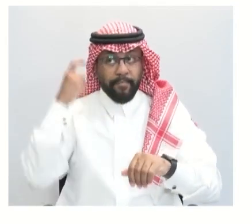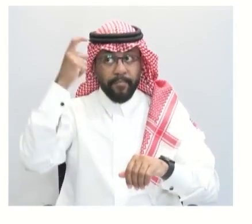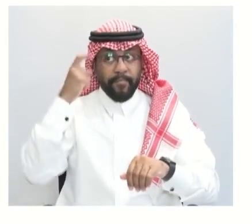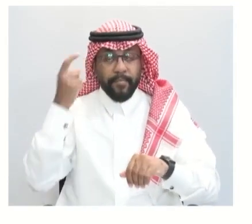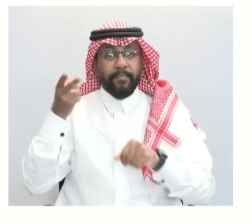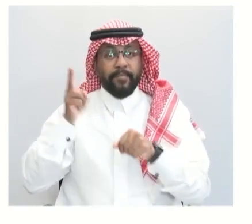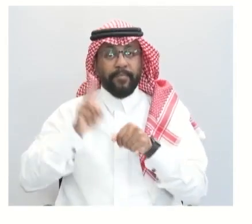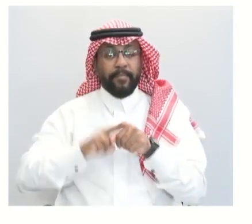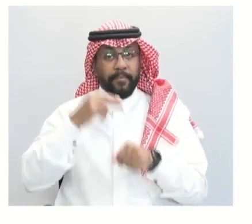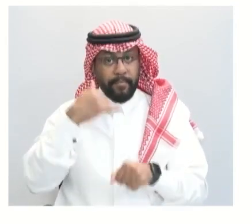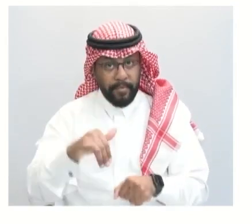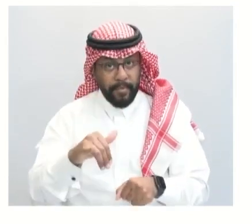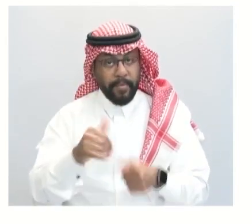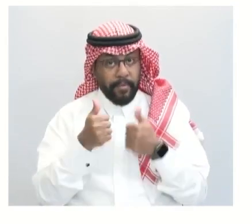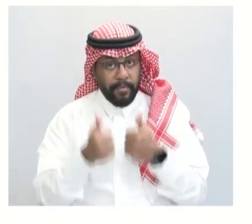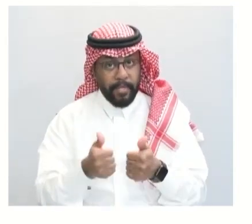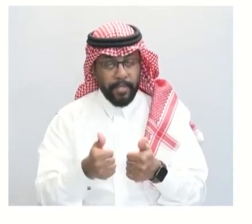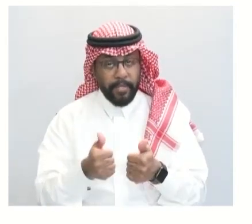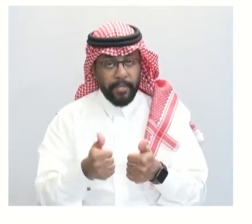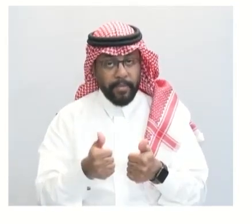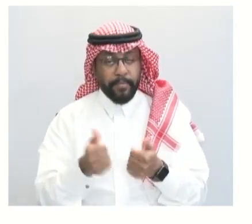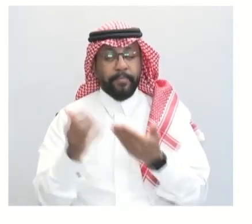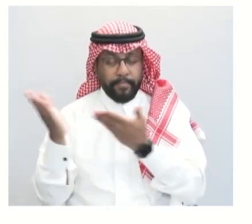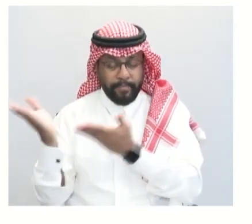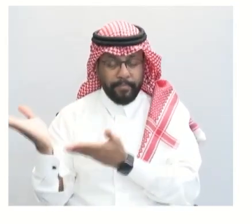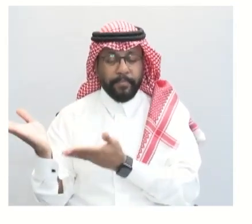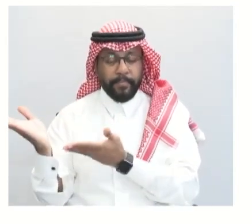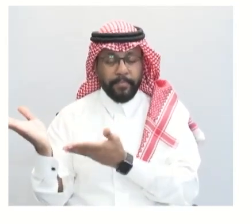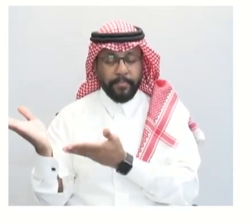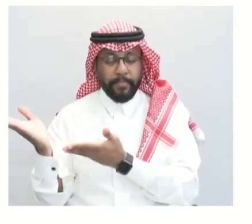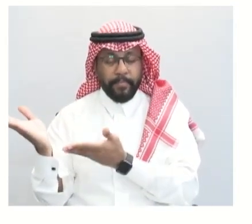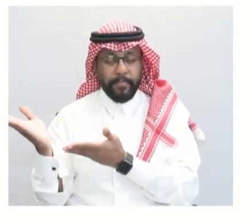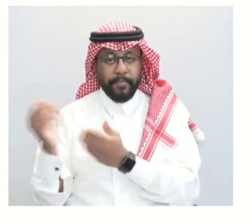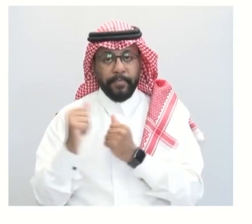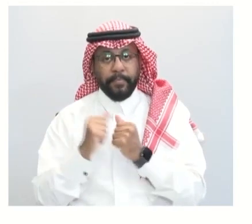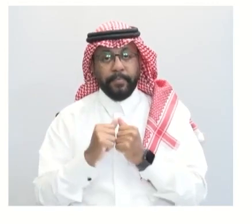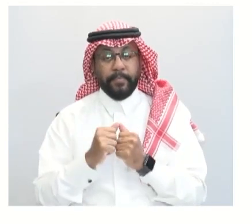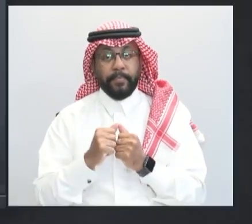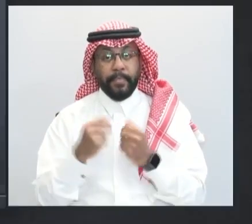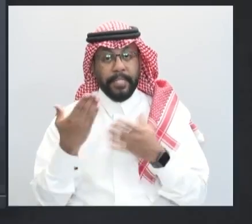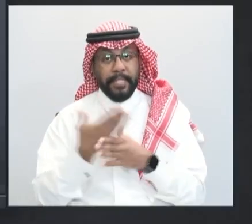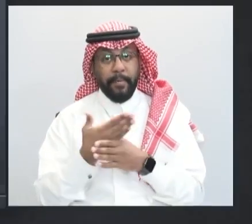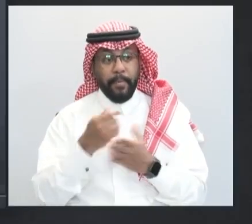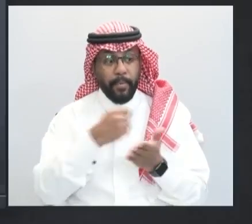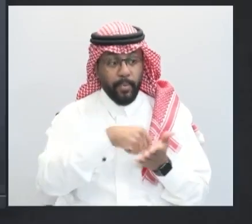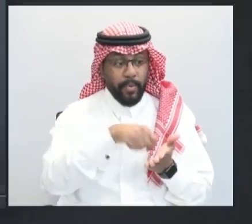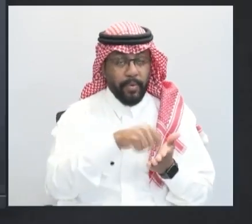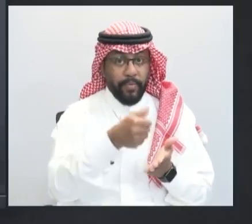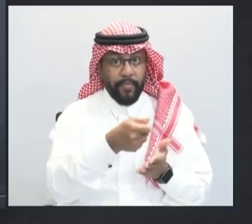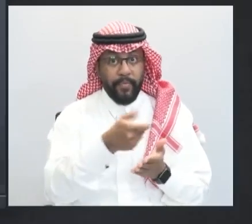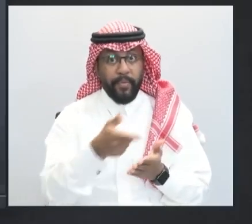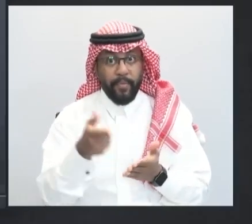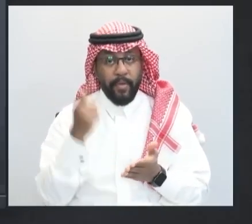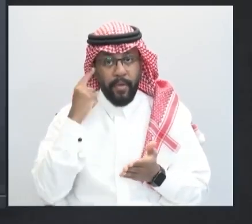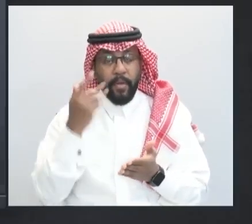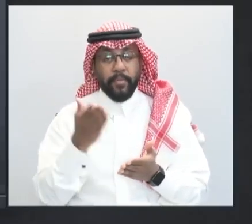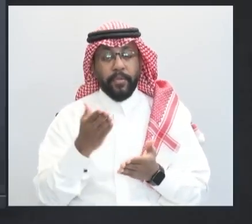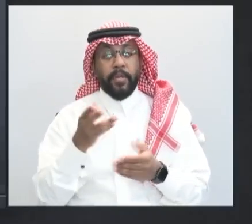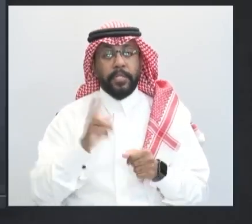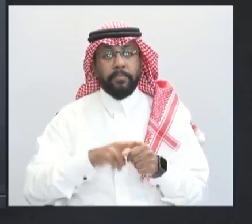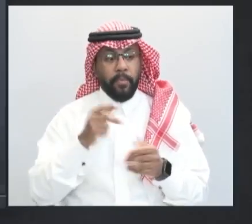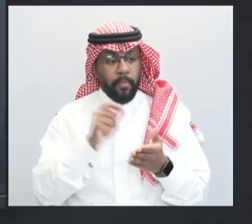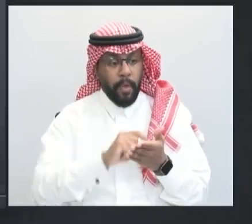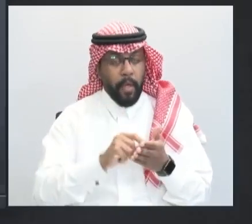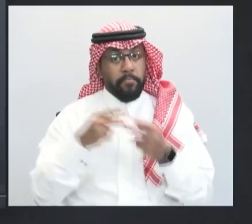ثم الاجابه بنعم او لا بحسب هذه النقود هل تكفي لشراء الشيء المبين في الصوره اذا كان